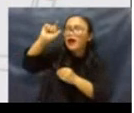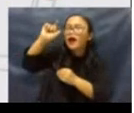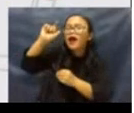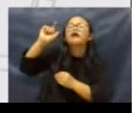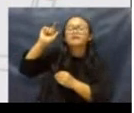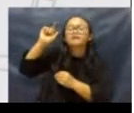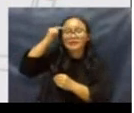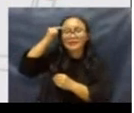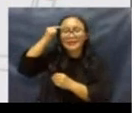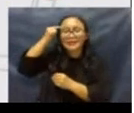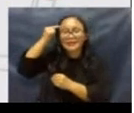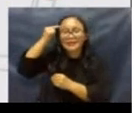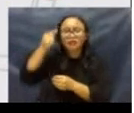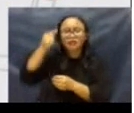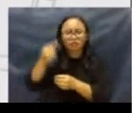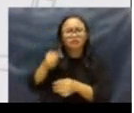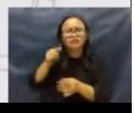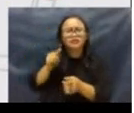kami terbitkan